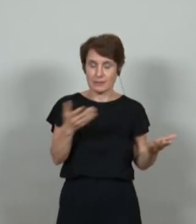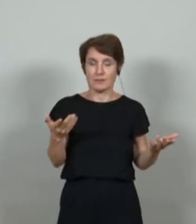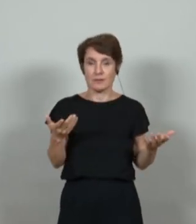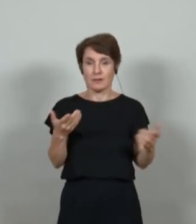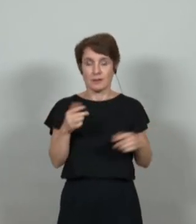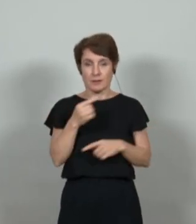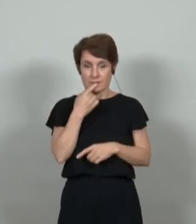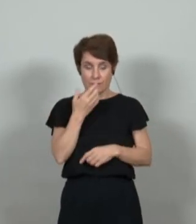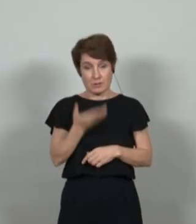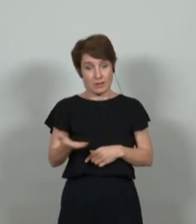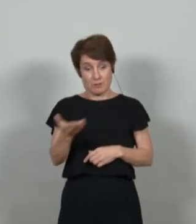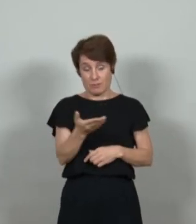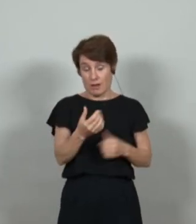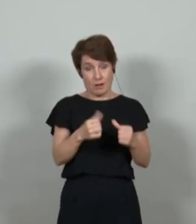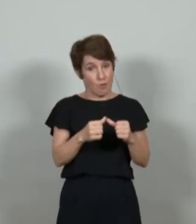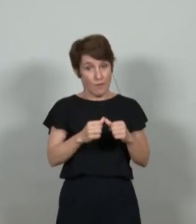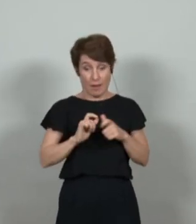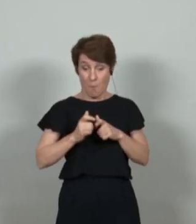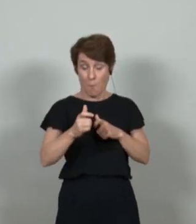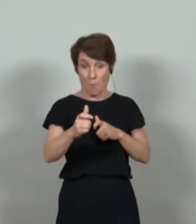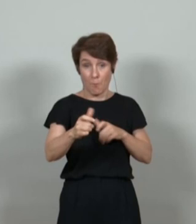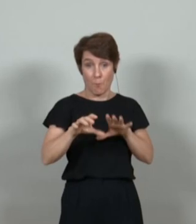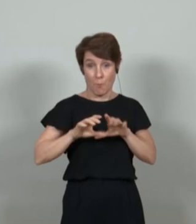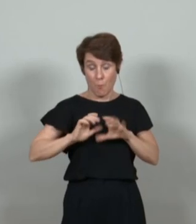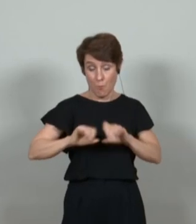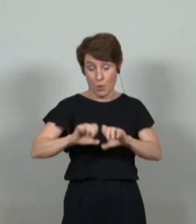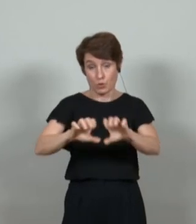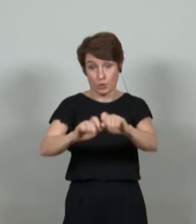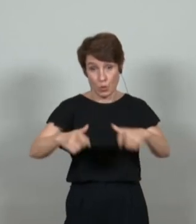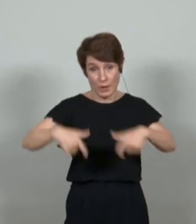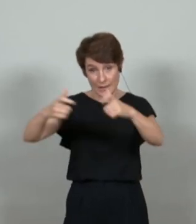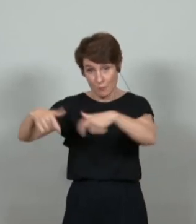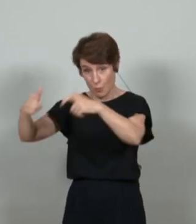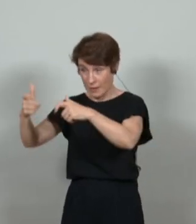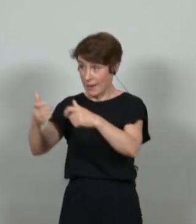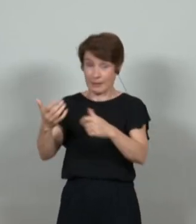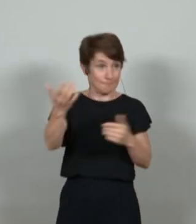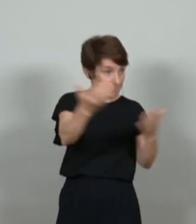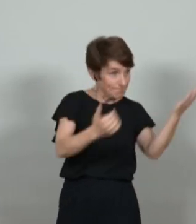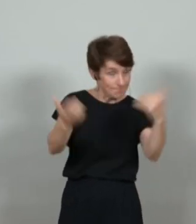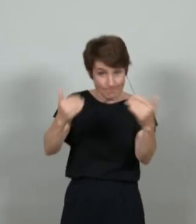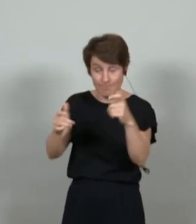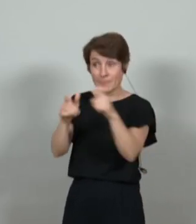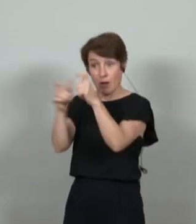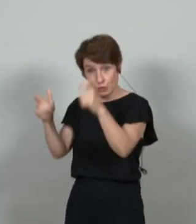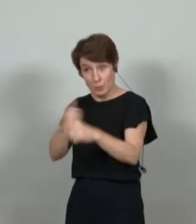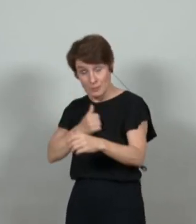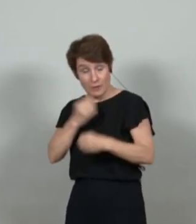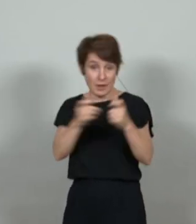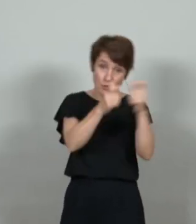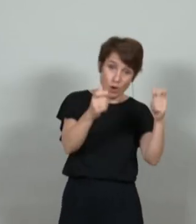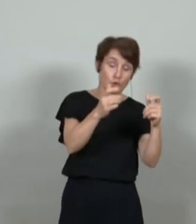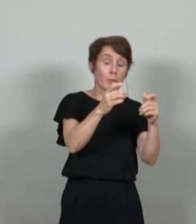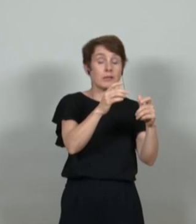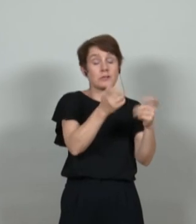accompagner donc la chaîne de production immobilière par la mobilisation des opérateurs privés des bailleurs sociaux des